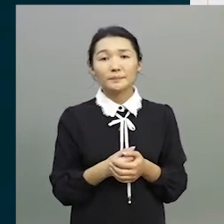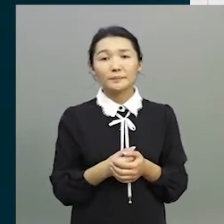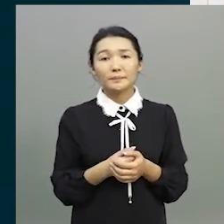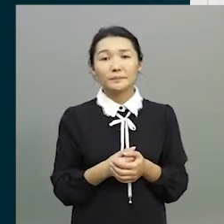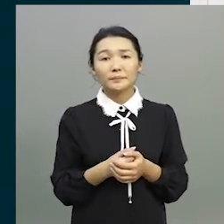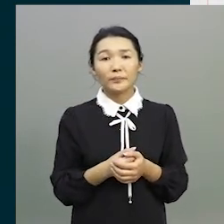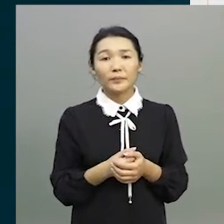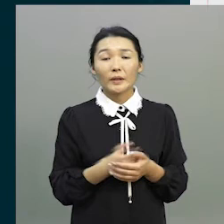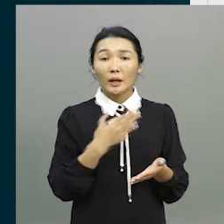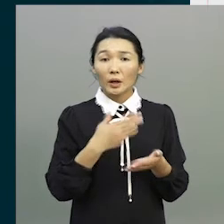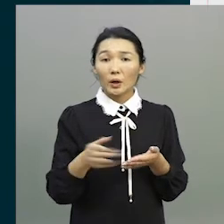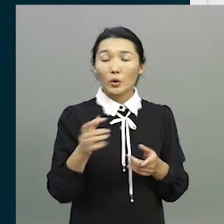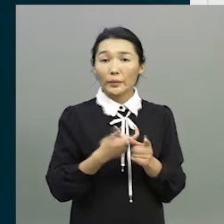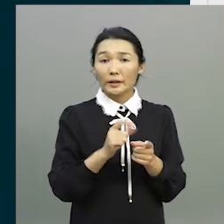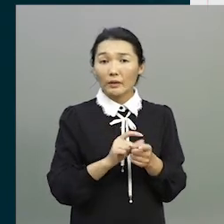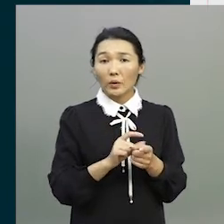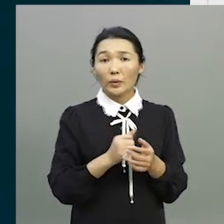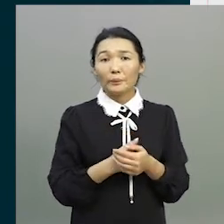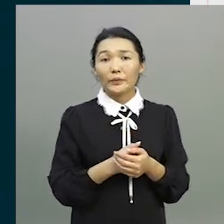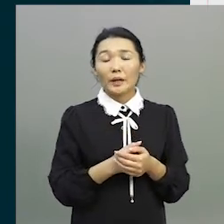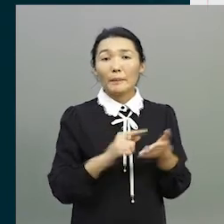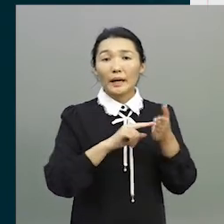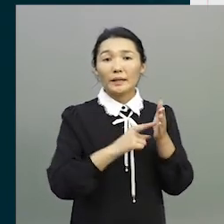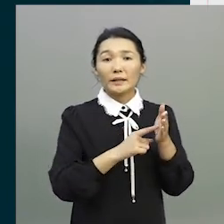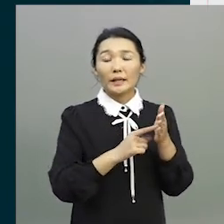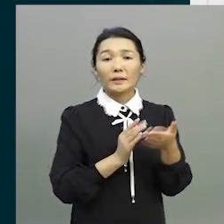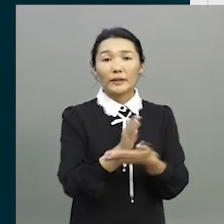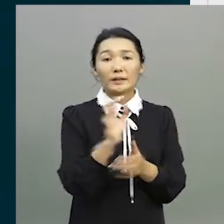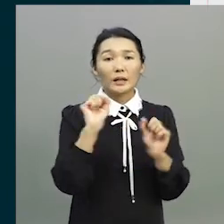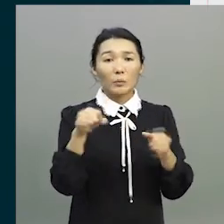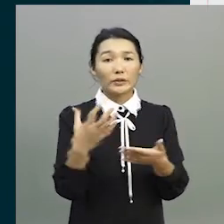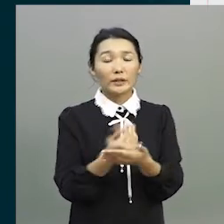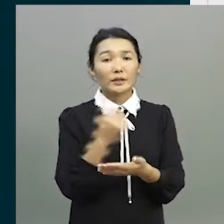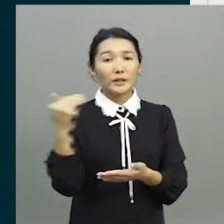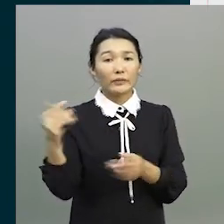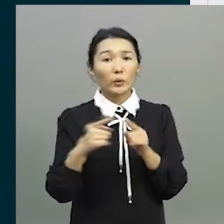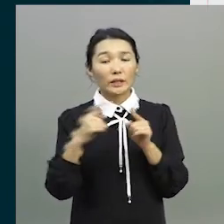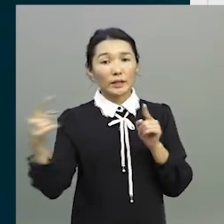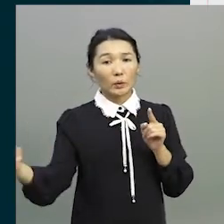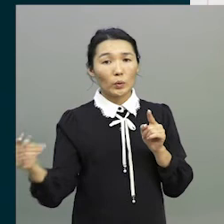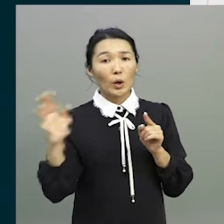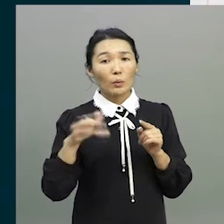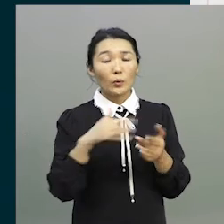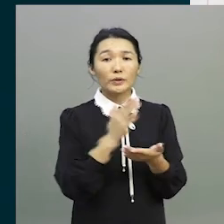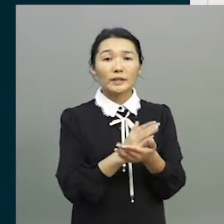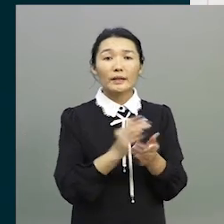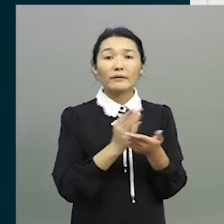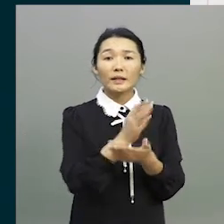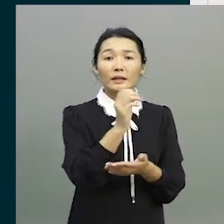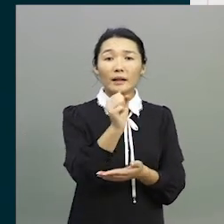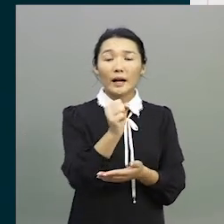кроме того по координатам вектора можно найти его длину пусть дан вектор а